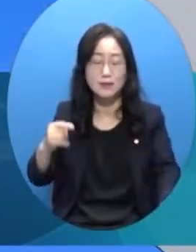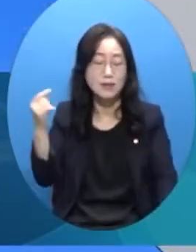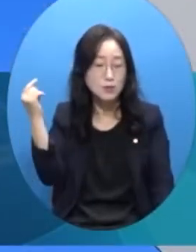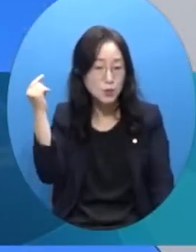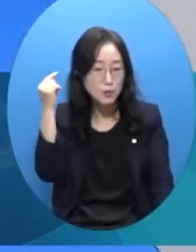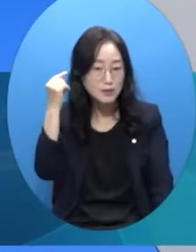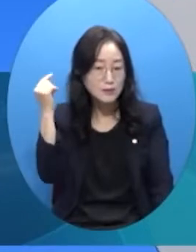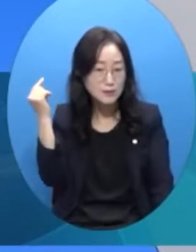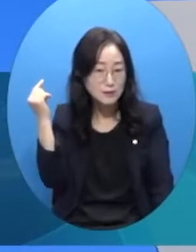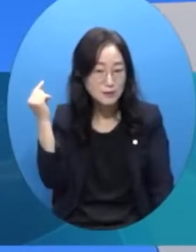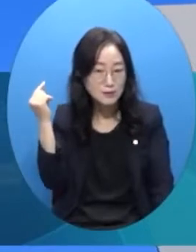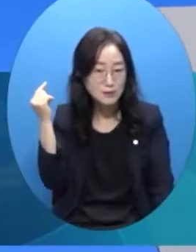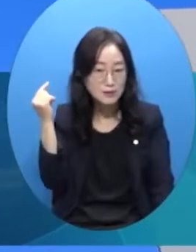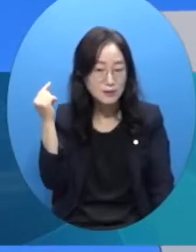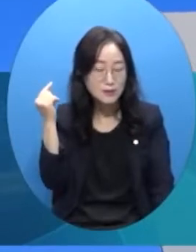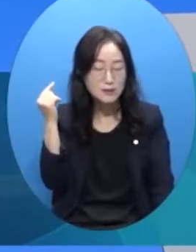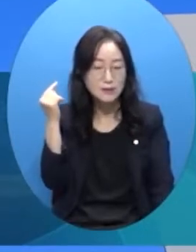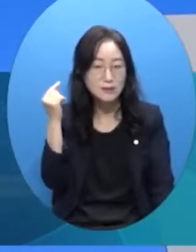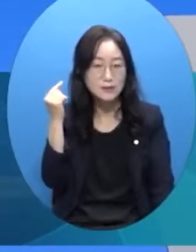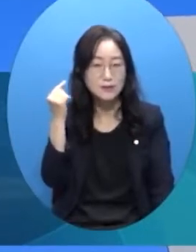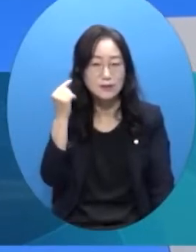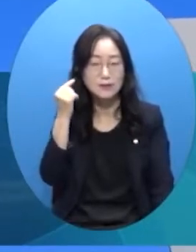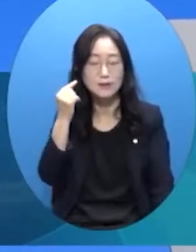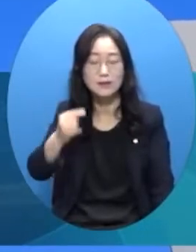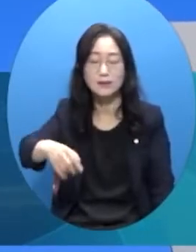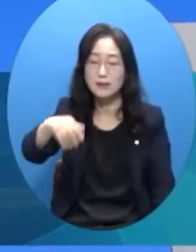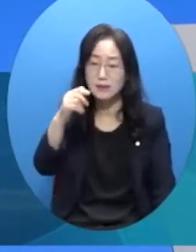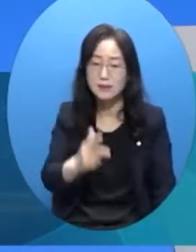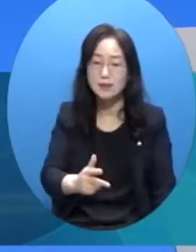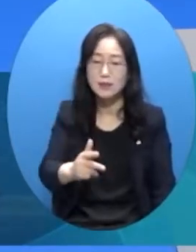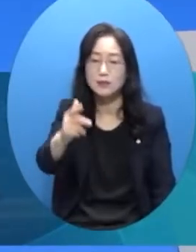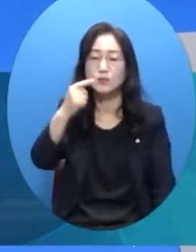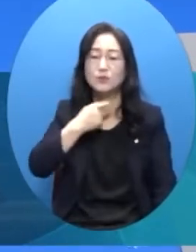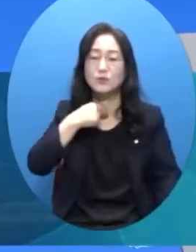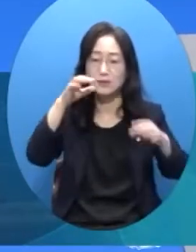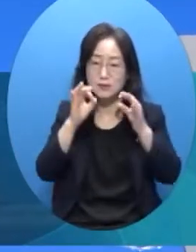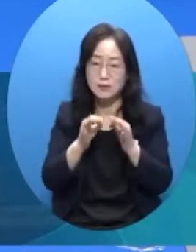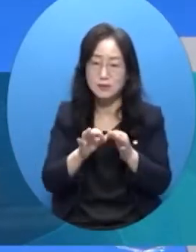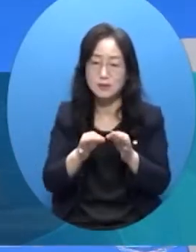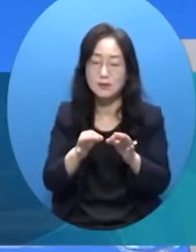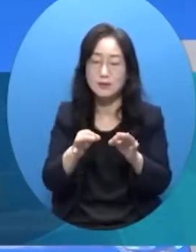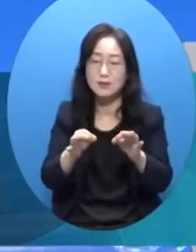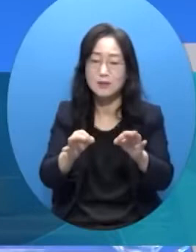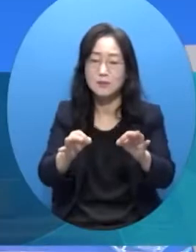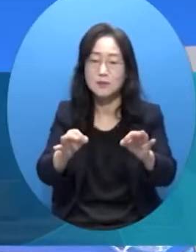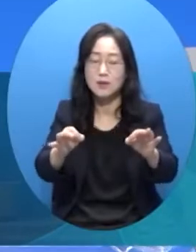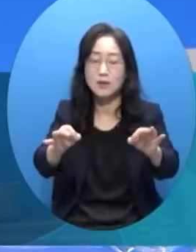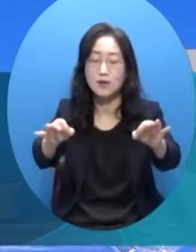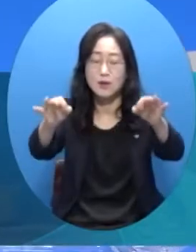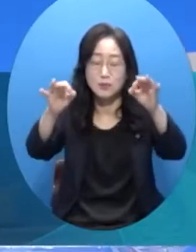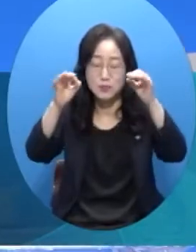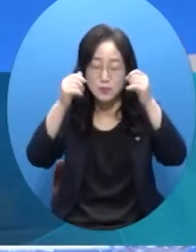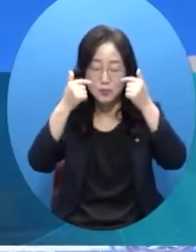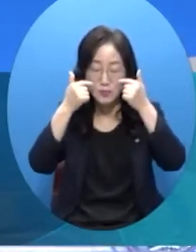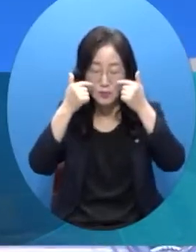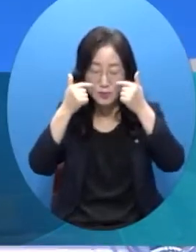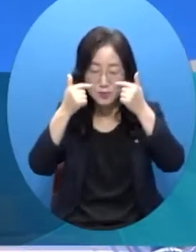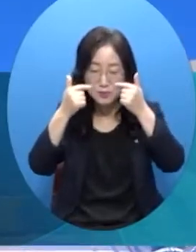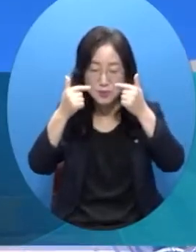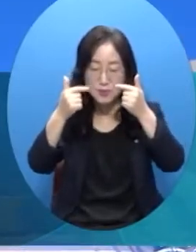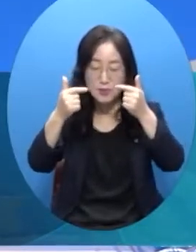4장 20절로 20절을 말씀합니다. 누구든지 하나님을 사랑하노라 하고 그 형제를, 이 형제는 믿는 형제입니다,